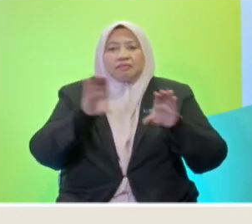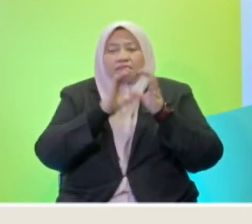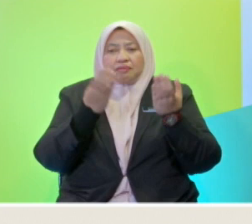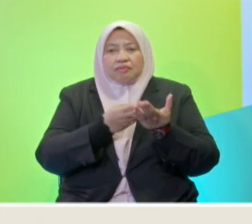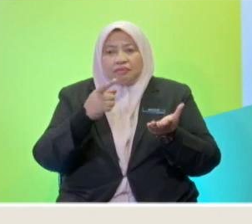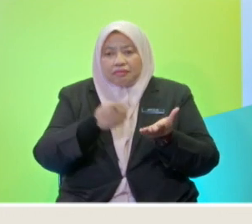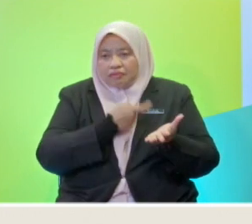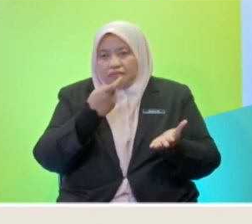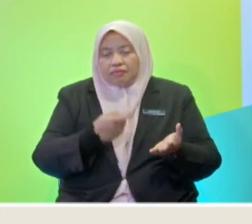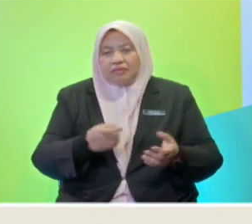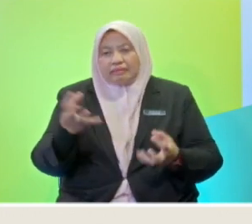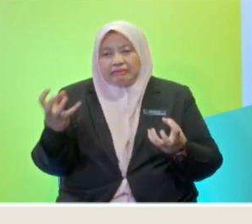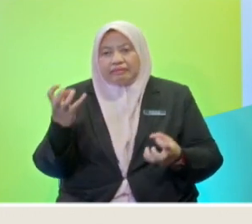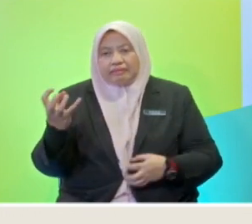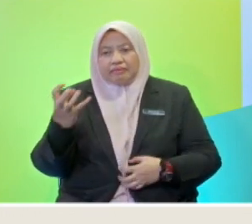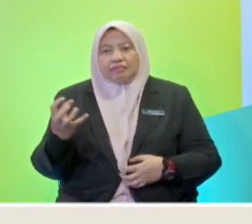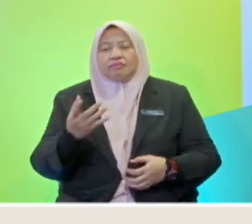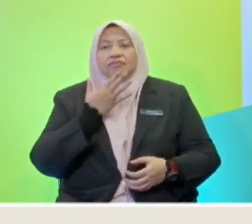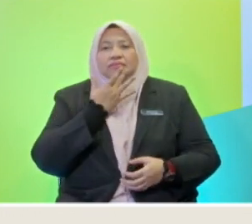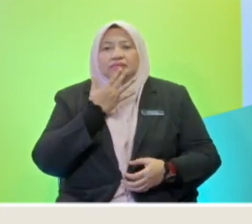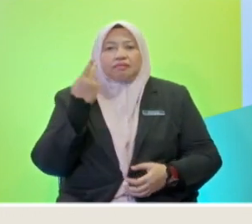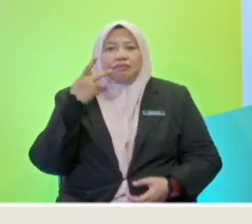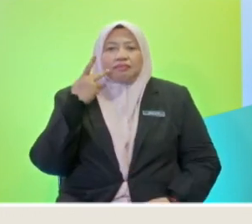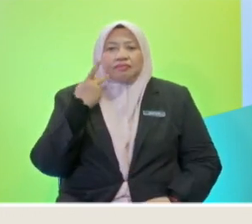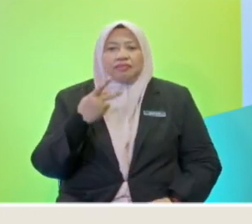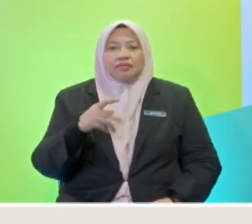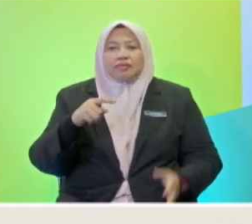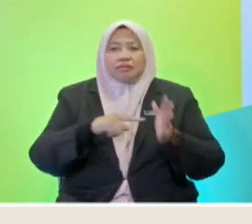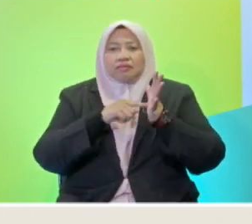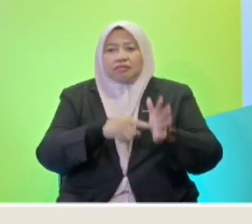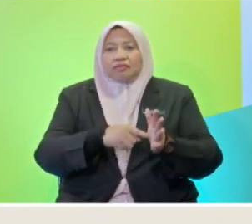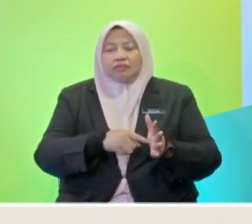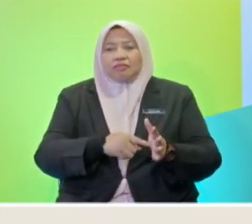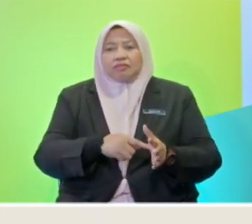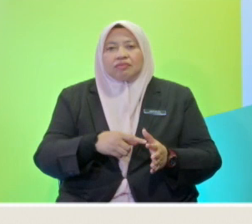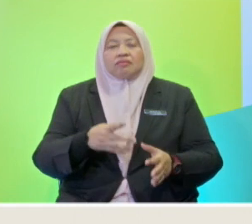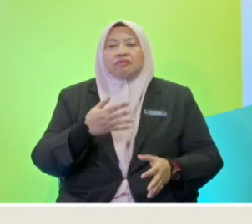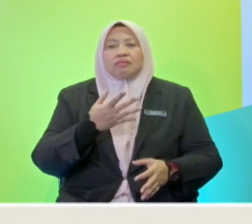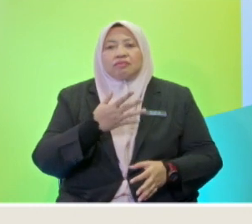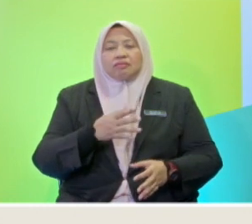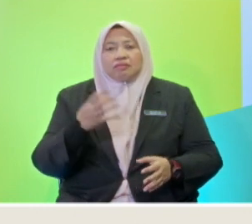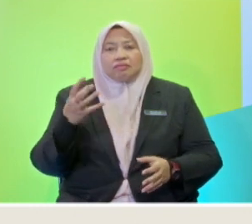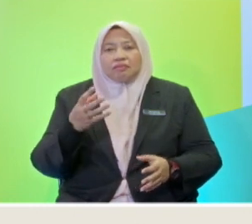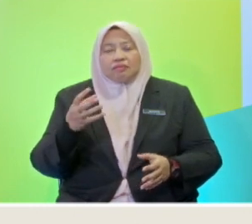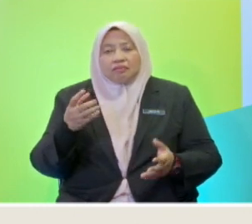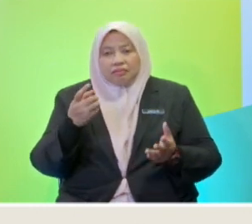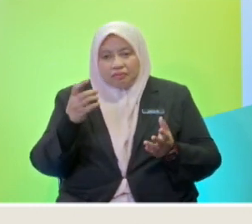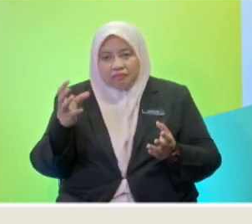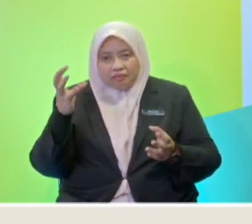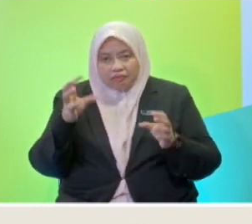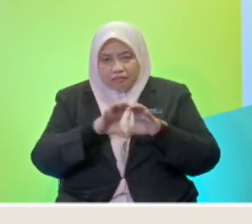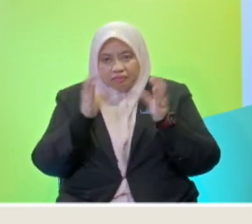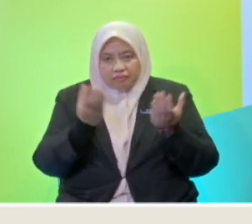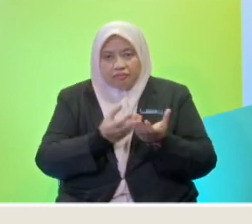ini berwarna kuning ini pun menunjukkan bola hoki yang tertentu yang warna